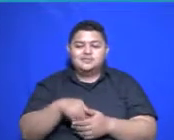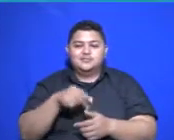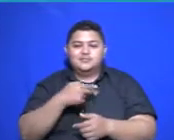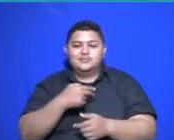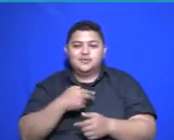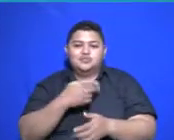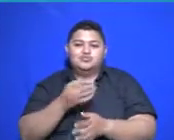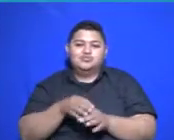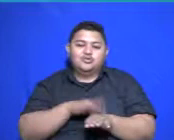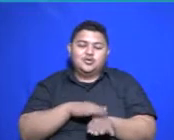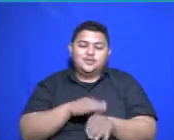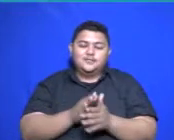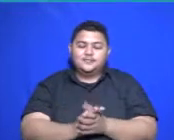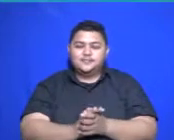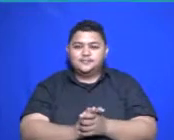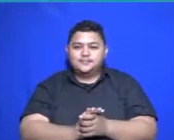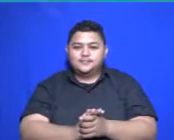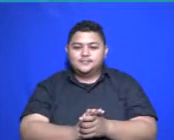dan Kebudayaan.